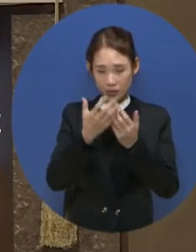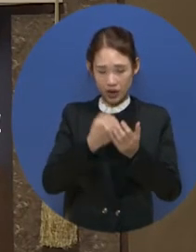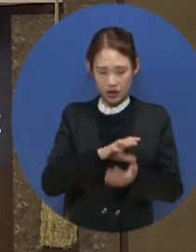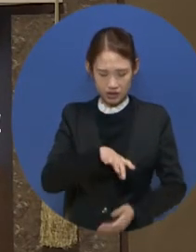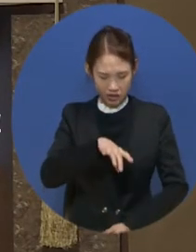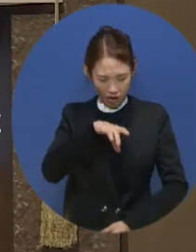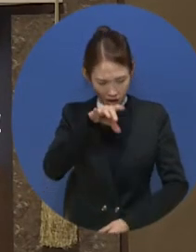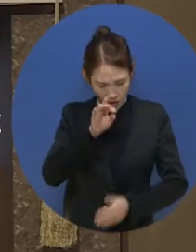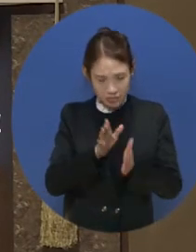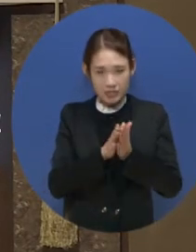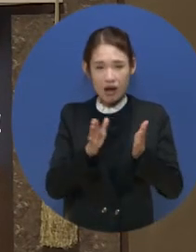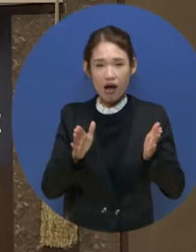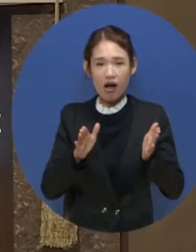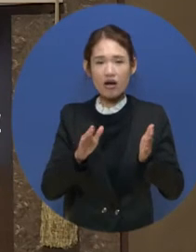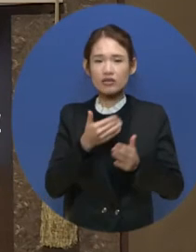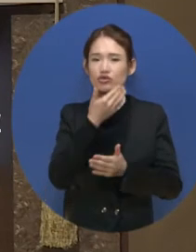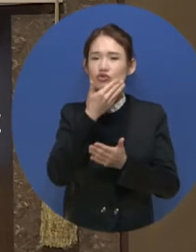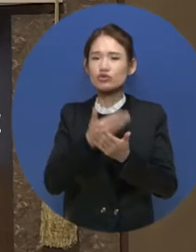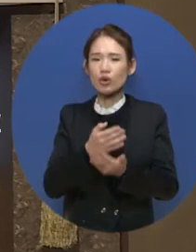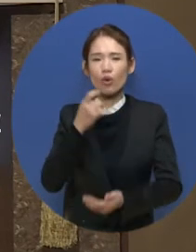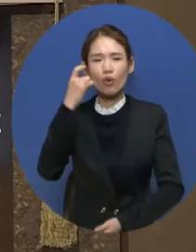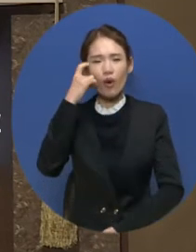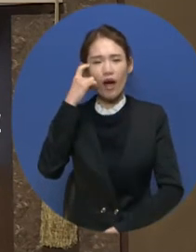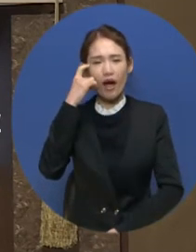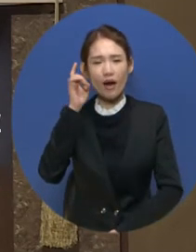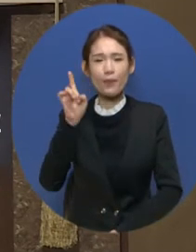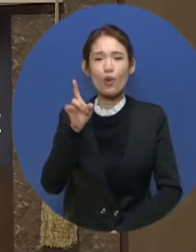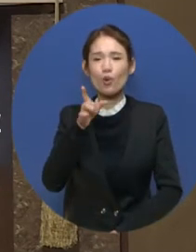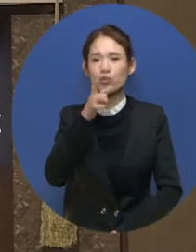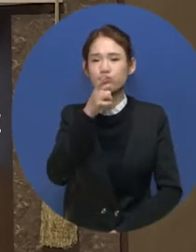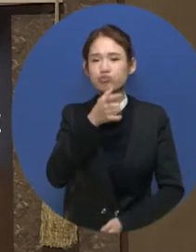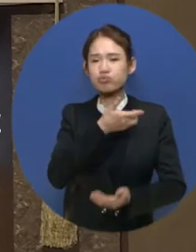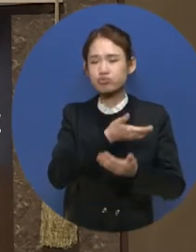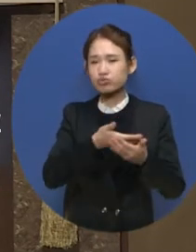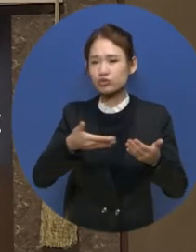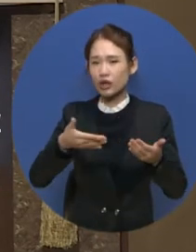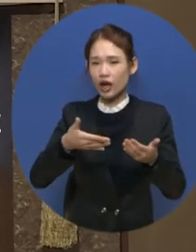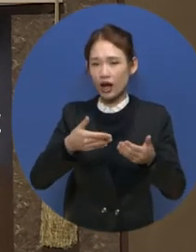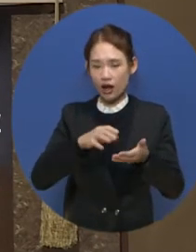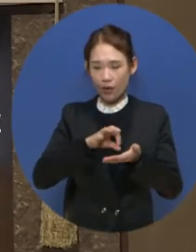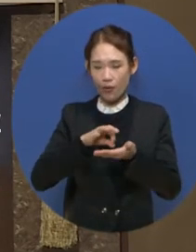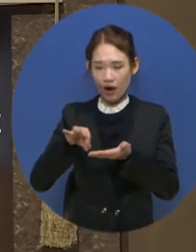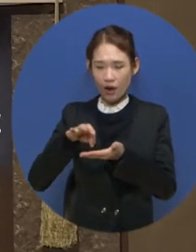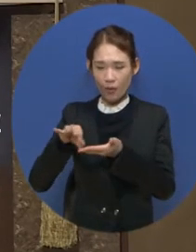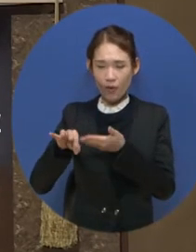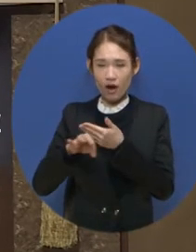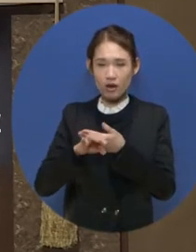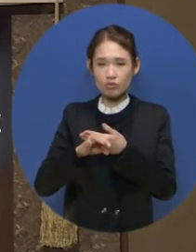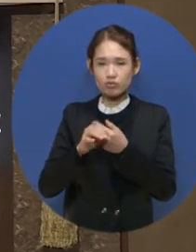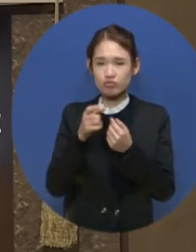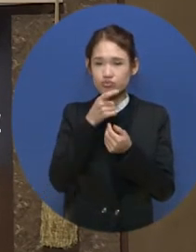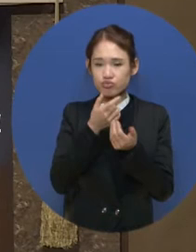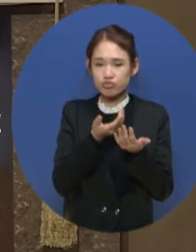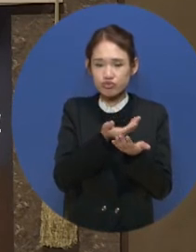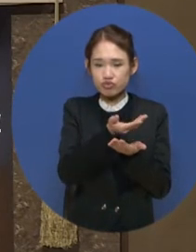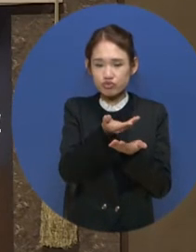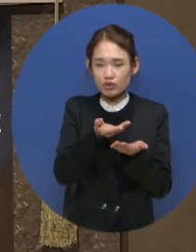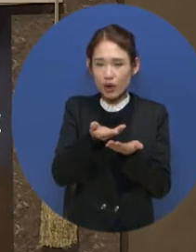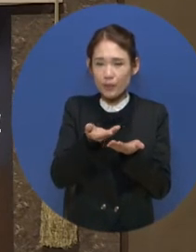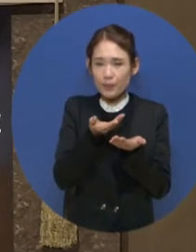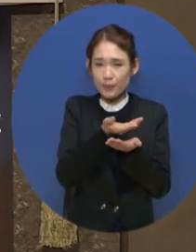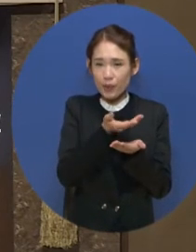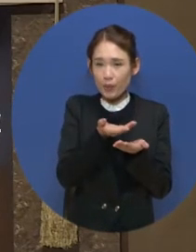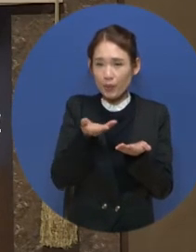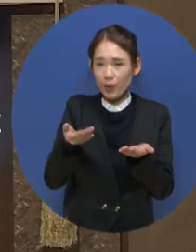했는데 이게 왜 중요하냐 하면 물을 이용하면 부력이 있지 않습니까 그러니까 장애를 갖고 있는